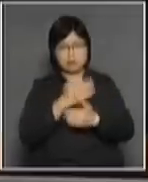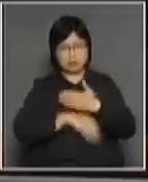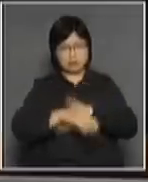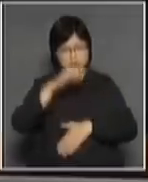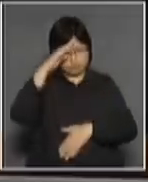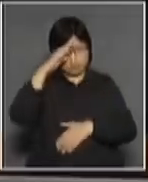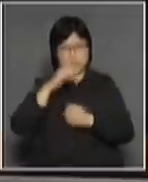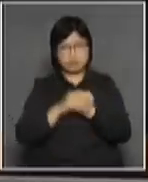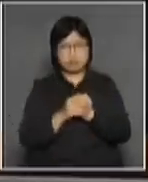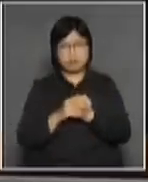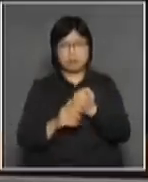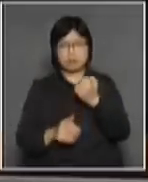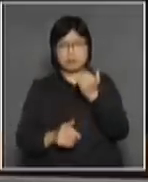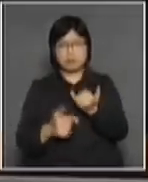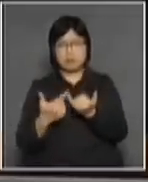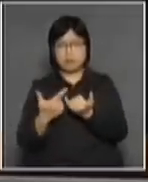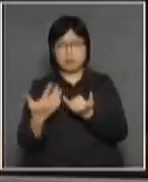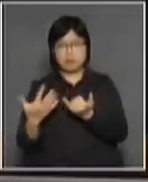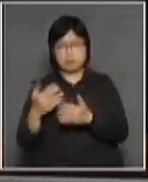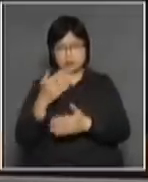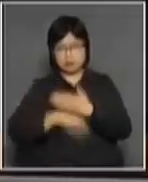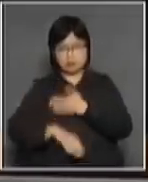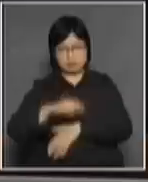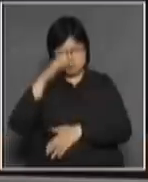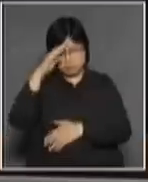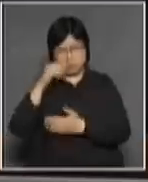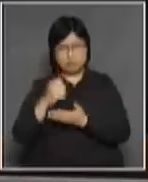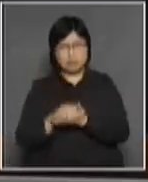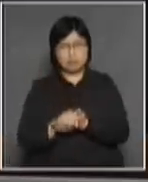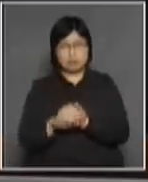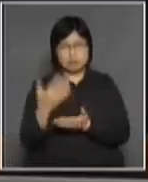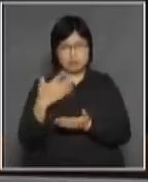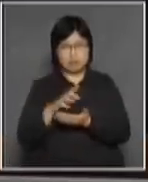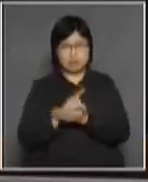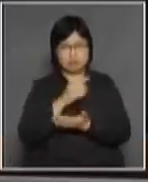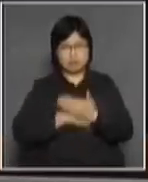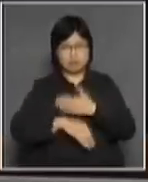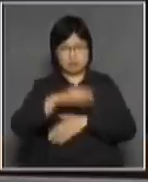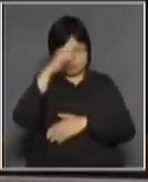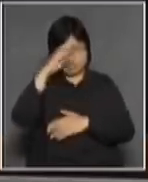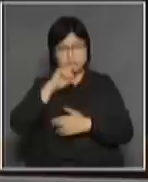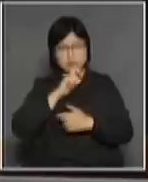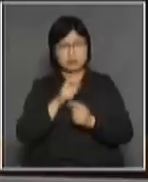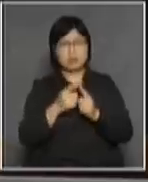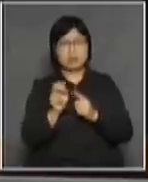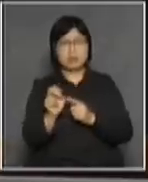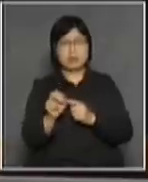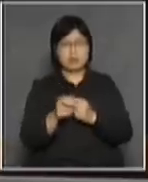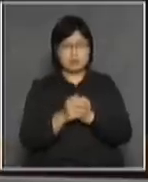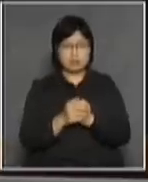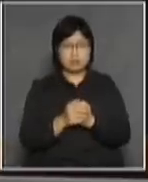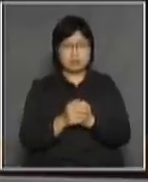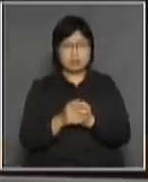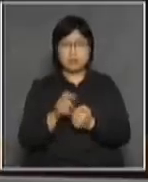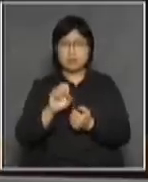察和685位殘疾警察，在去年呢殘疾警察已經去到700人了。我